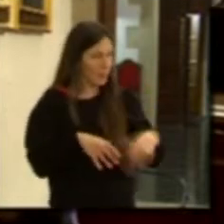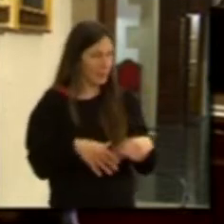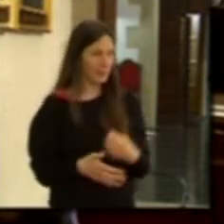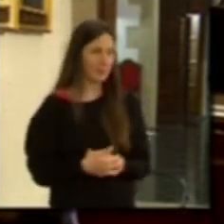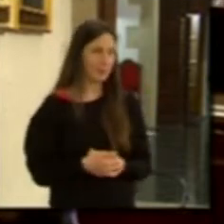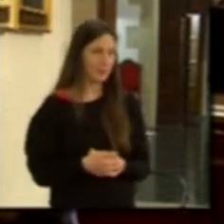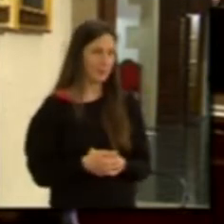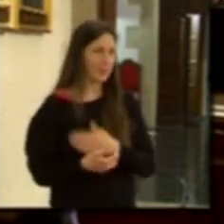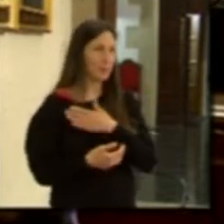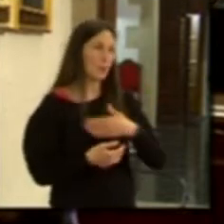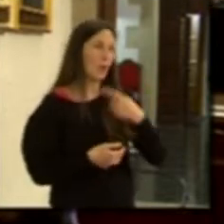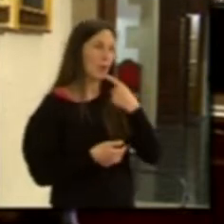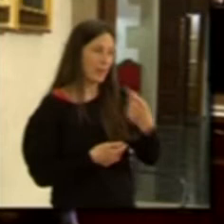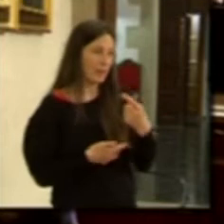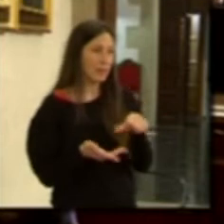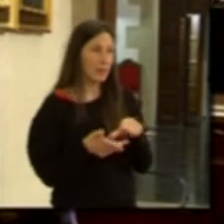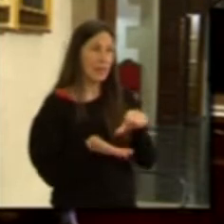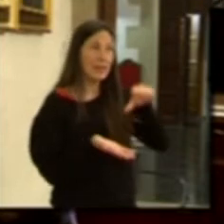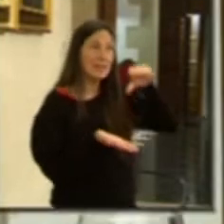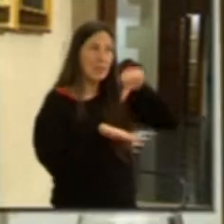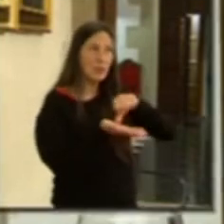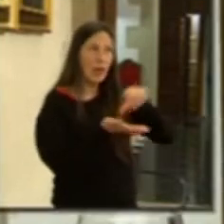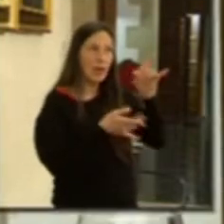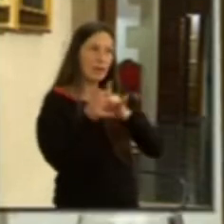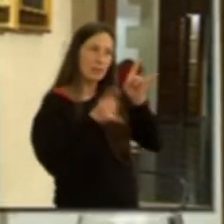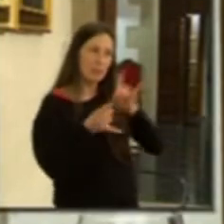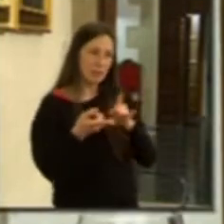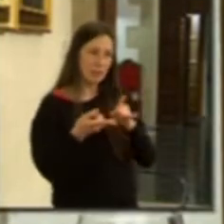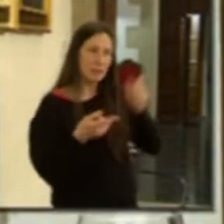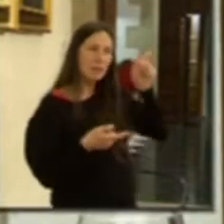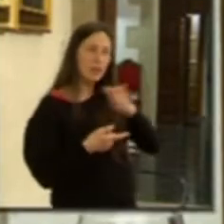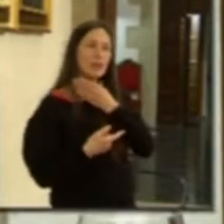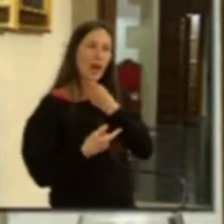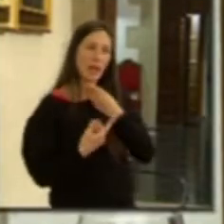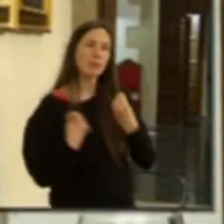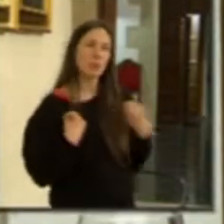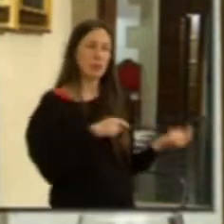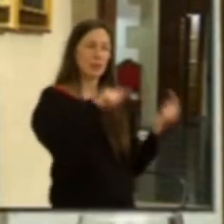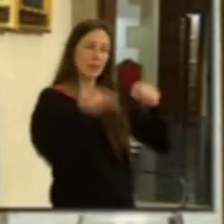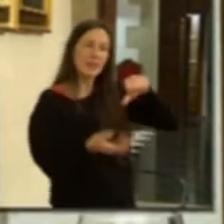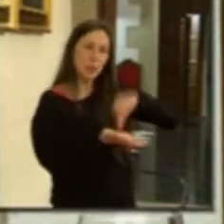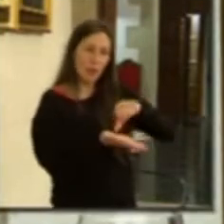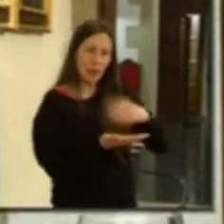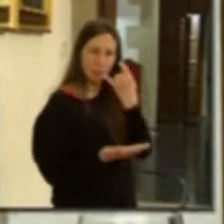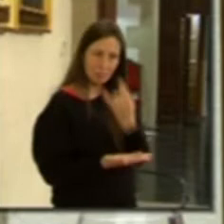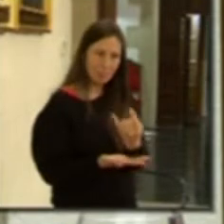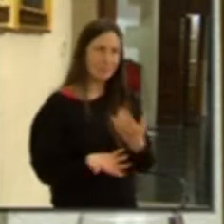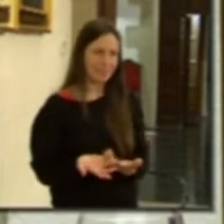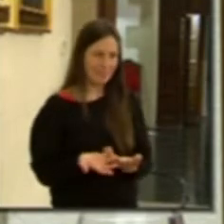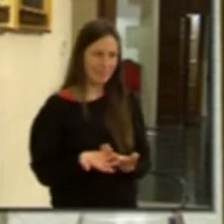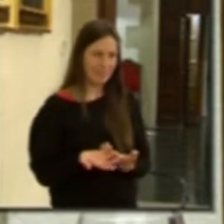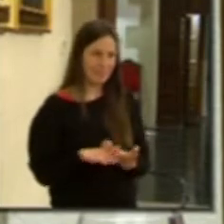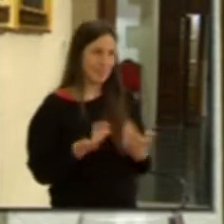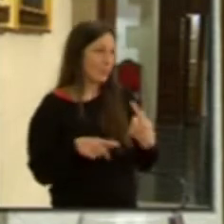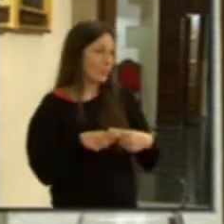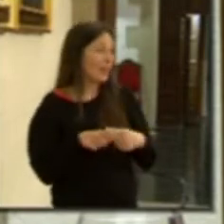Perquè la idea és que les ciutats són atractives i la gent hi vol viure. Fixeu-vos que a Europa, avui, el